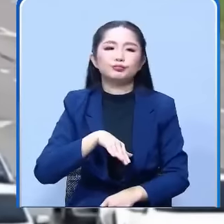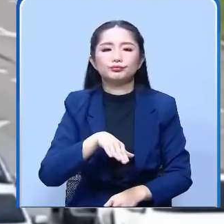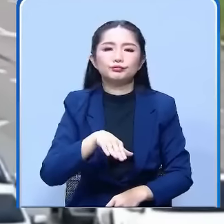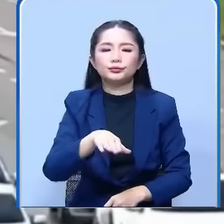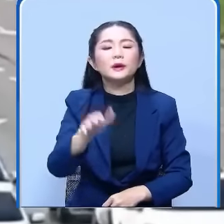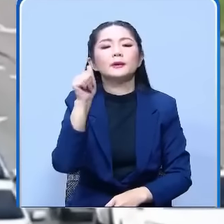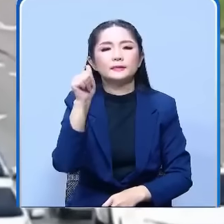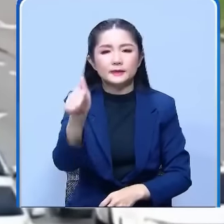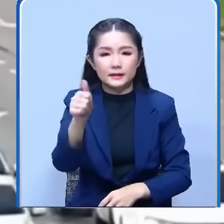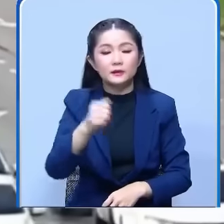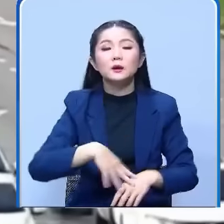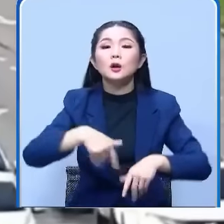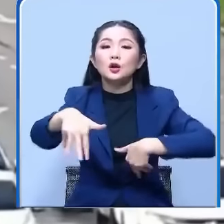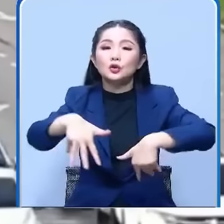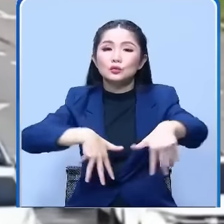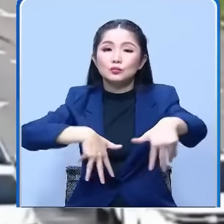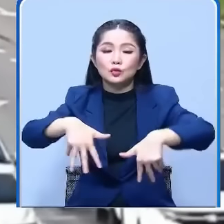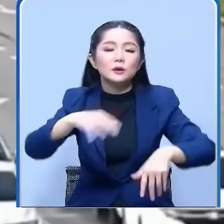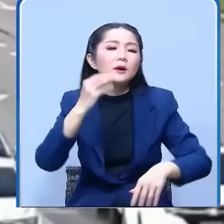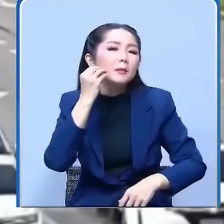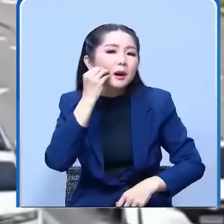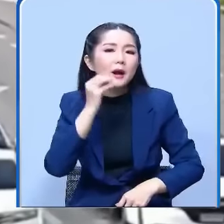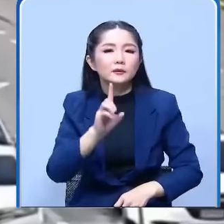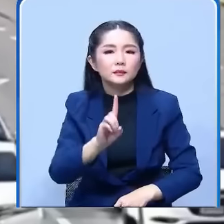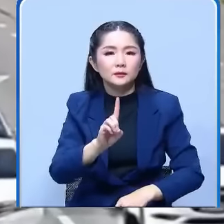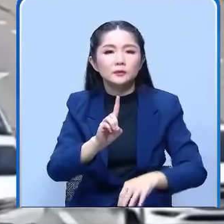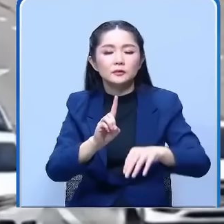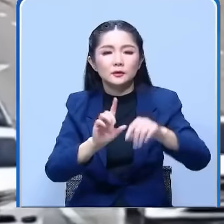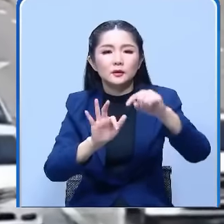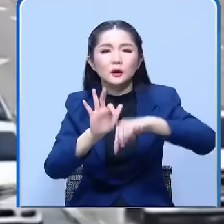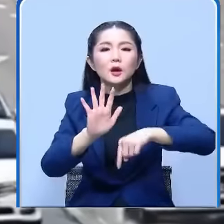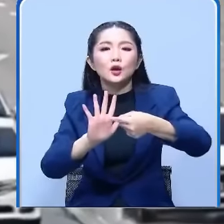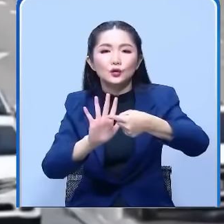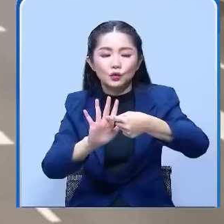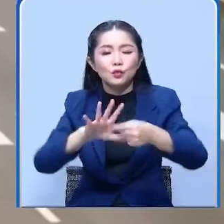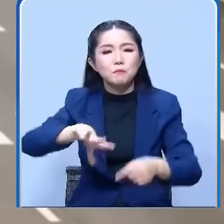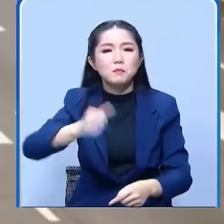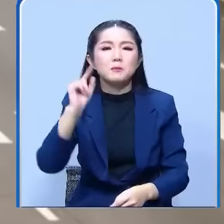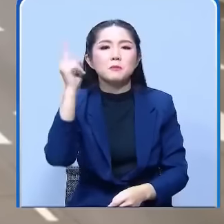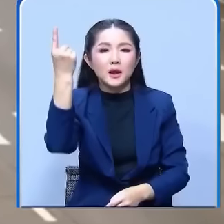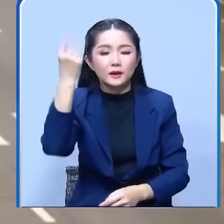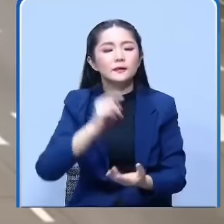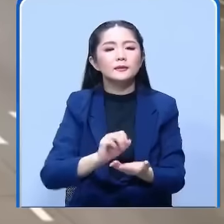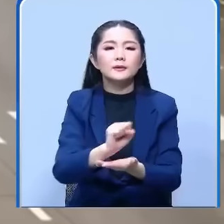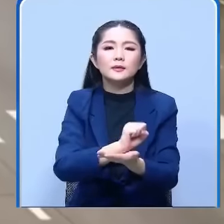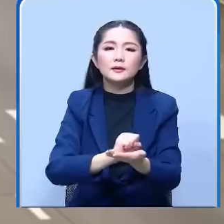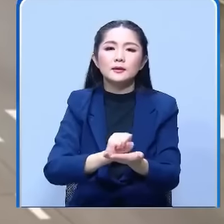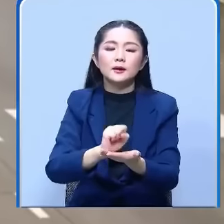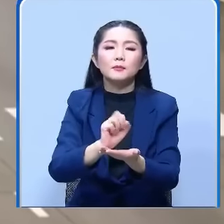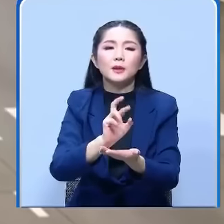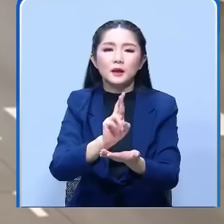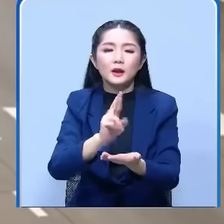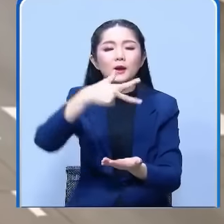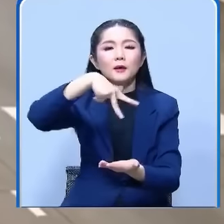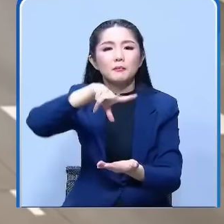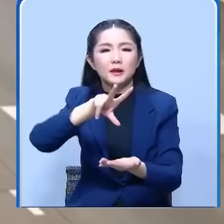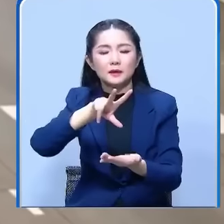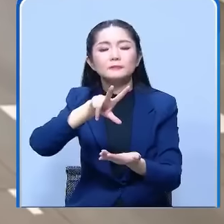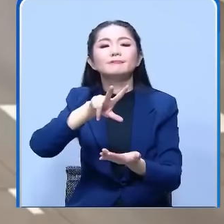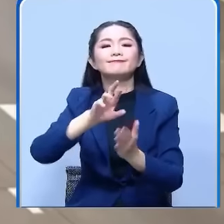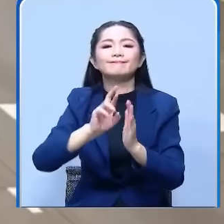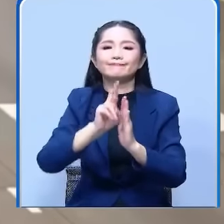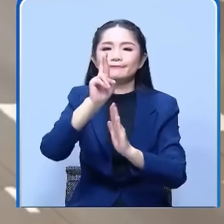มในชุมชนบ้านดู่เมืองใหม่และพื้นที่ชุมชนรอบมหาวิทยาลัยราชภัฏเชียงรายก็เข้าสู่สภาวะปกติแล้วเช่นเดียวกันนะ